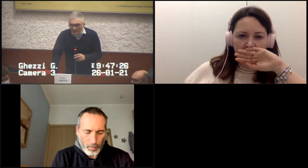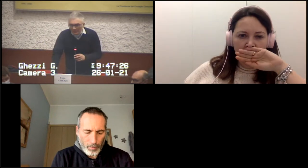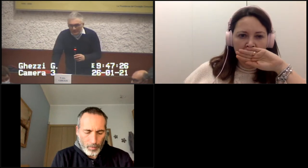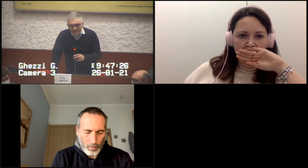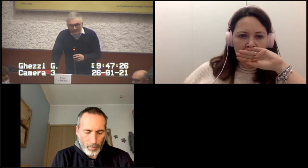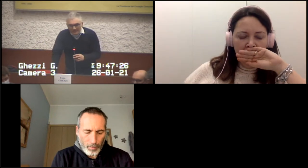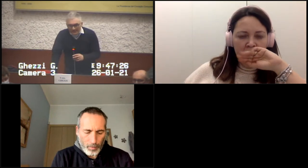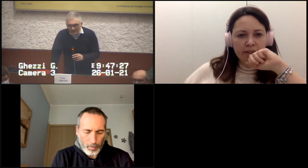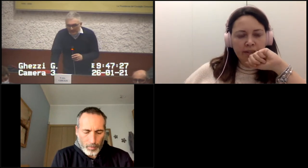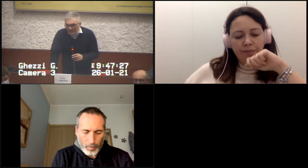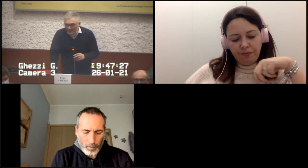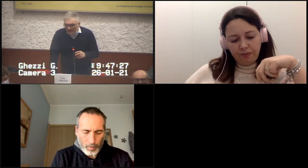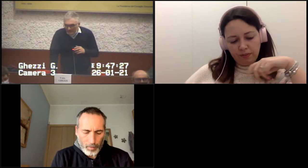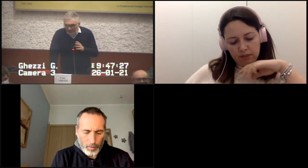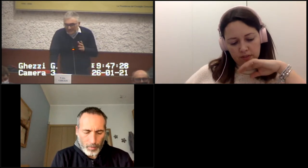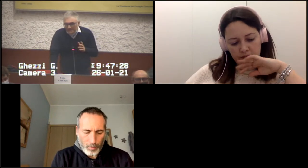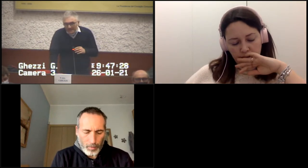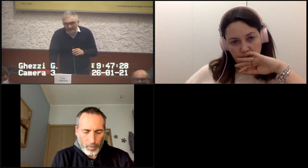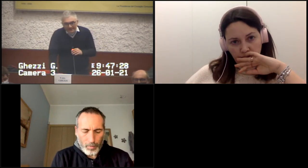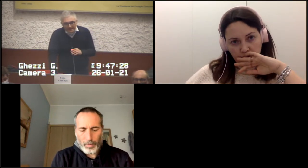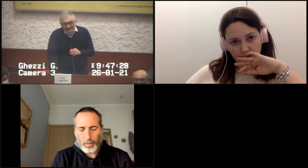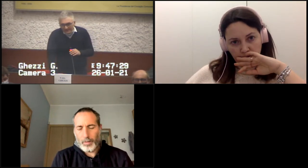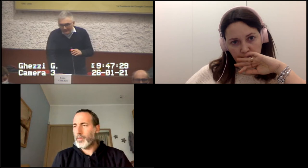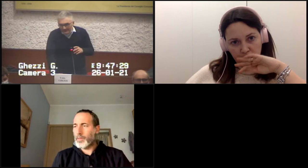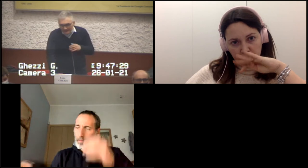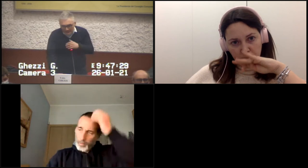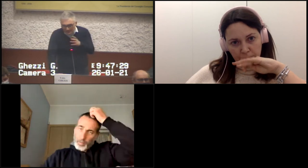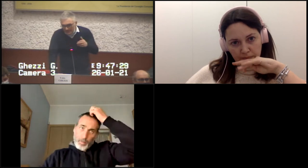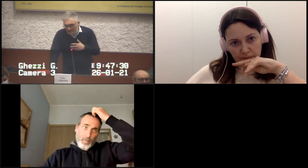nostro voto è ovviamente favorevole, ma vorrei smarcare